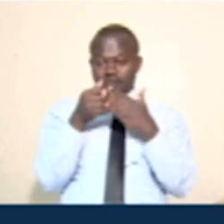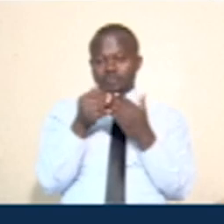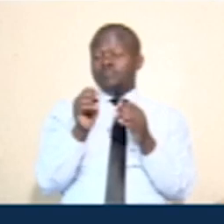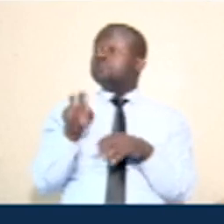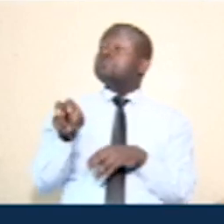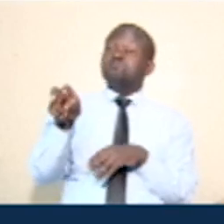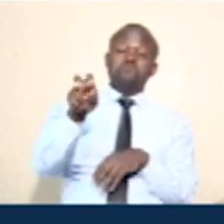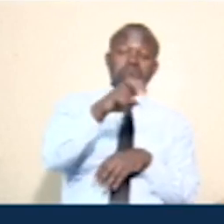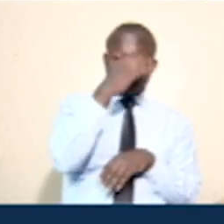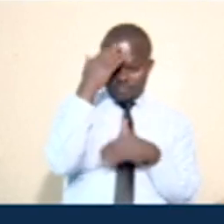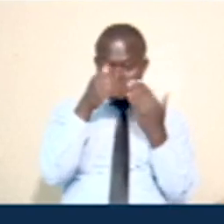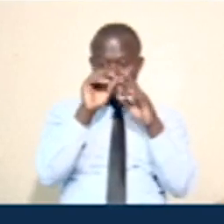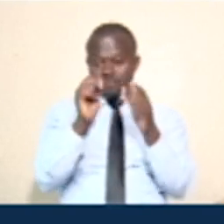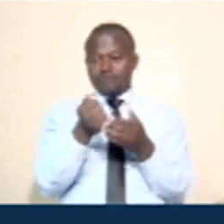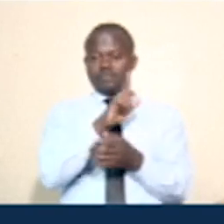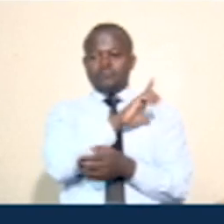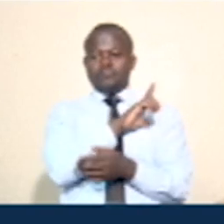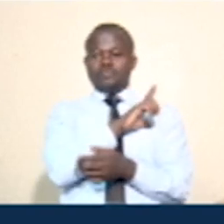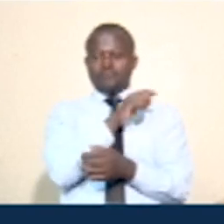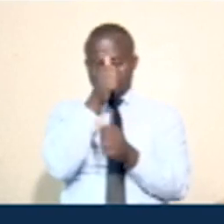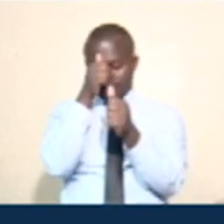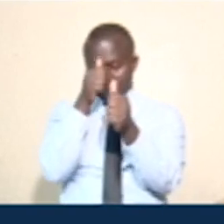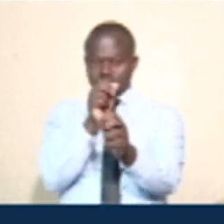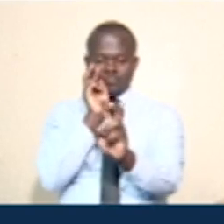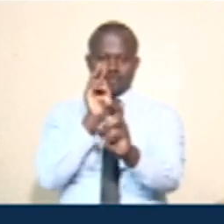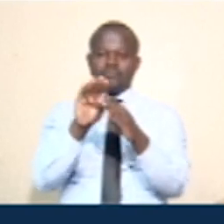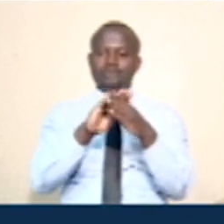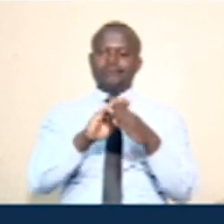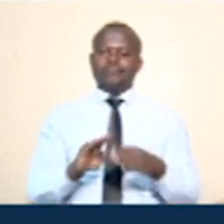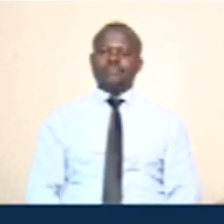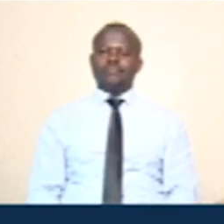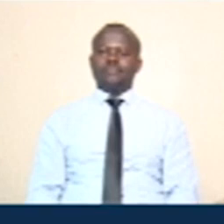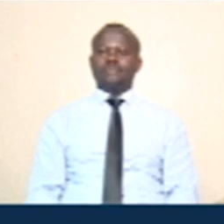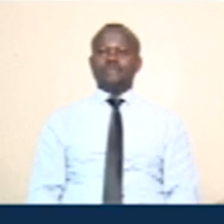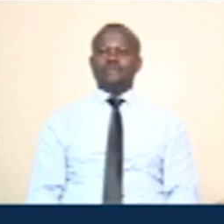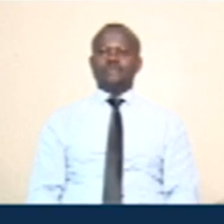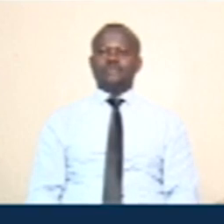wagendagenzemo kugira ngo bibe namahirwe kuba dukurikiye iyishora mari